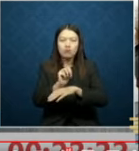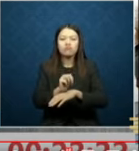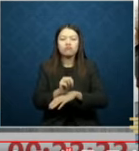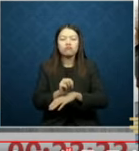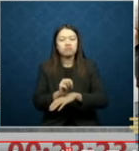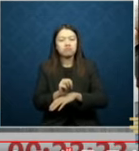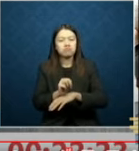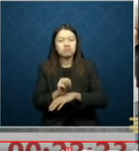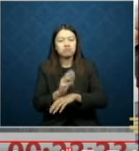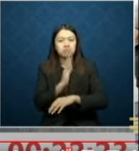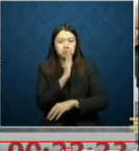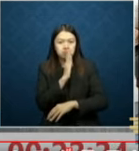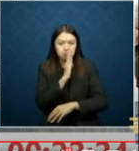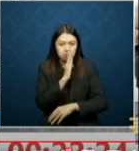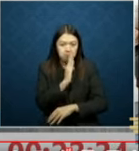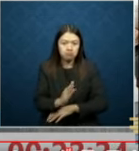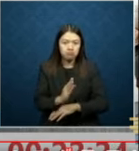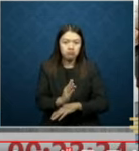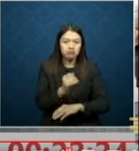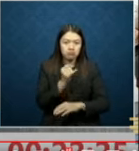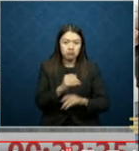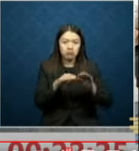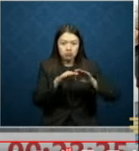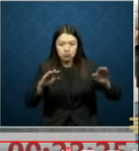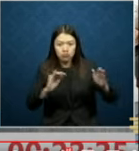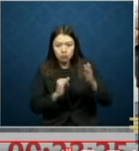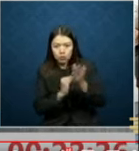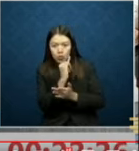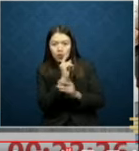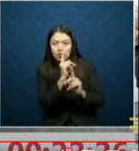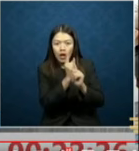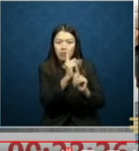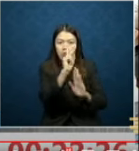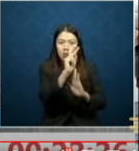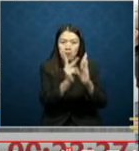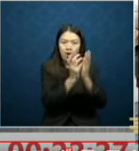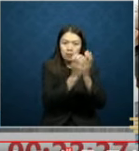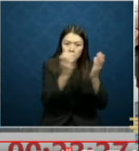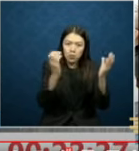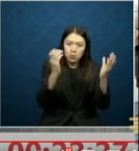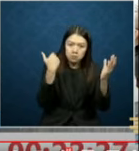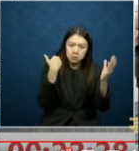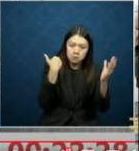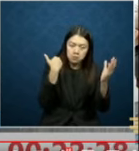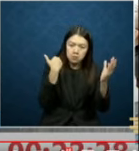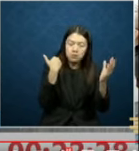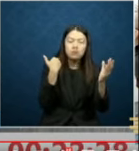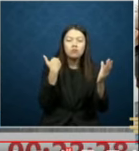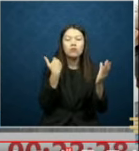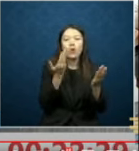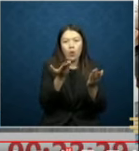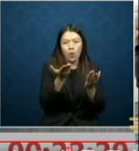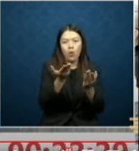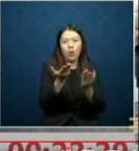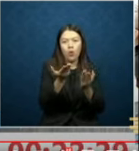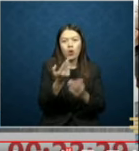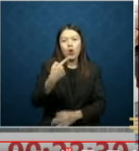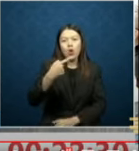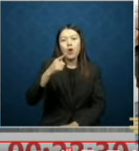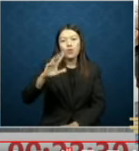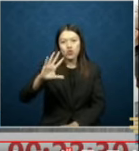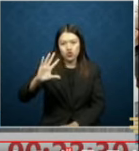ความโปร่งใสมีบรรทัดฐานถูกต้องตามรัฐธรรมนูญกฎหมายผมจึงขอให้กรรมการปป